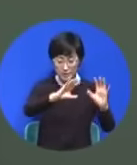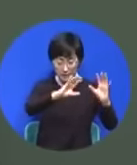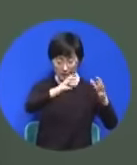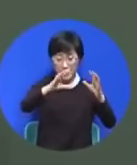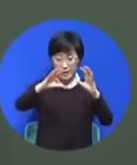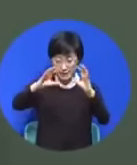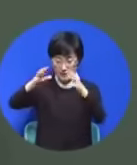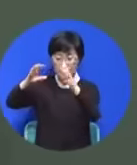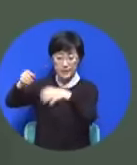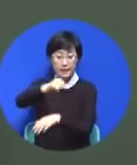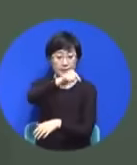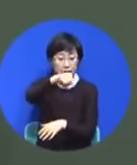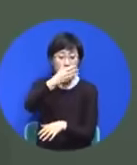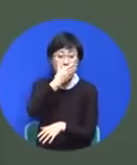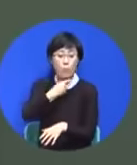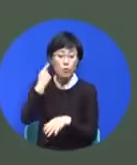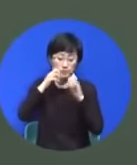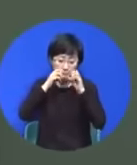하시겠다